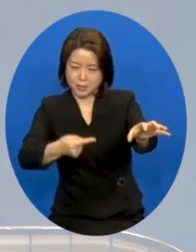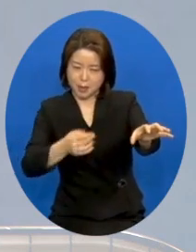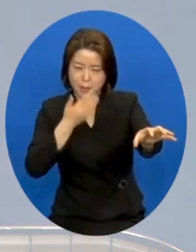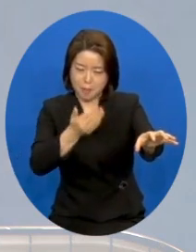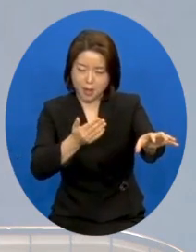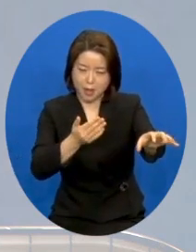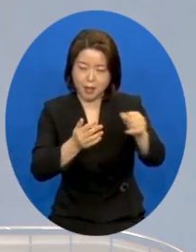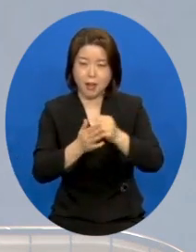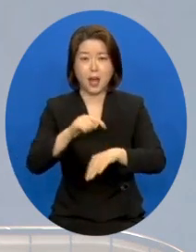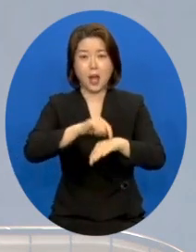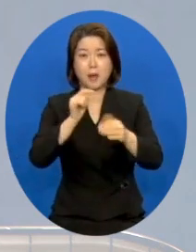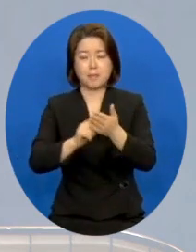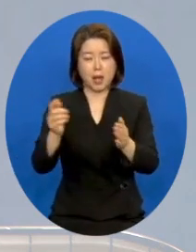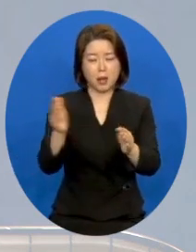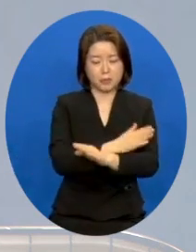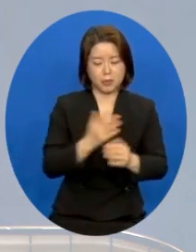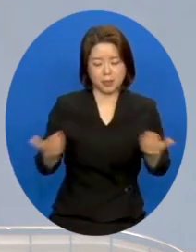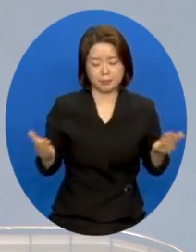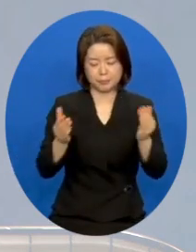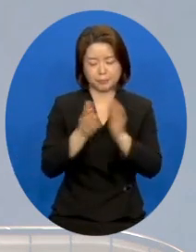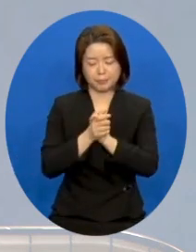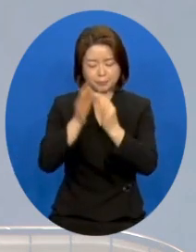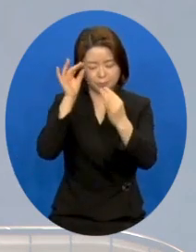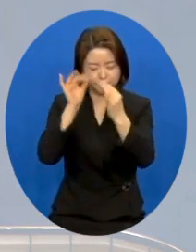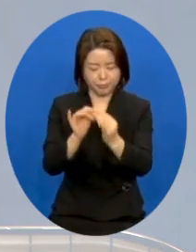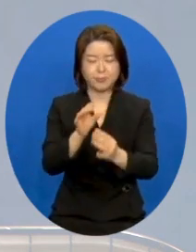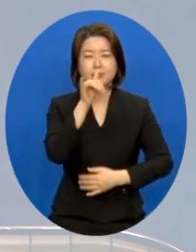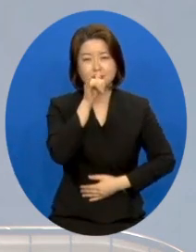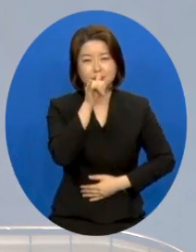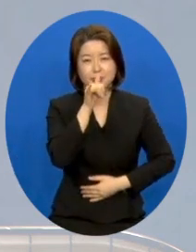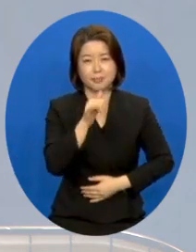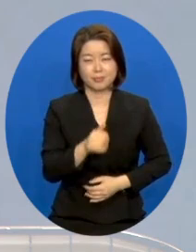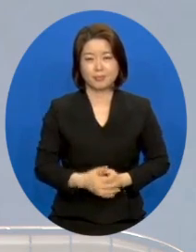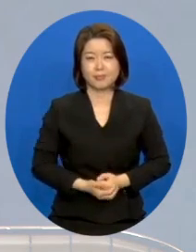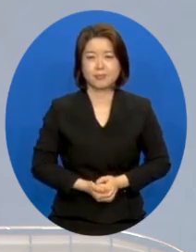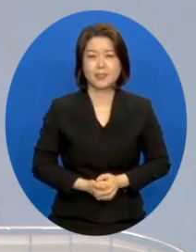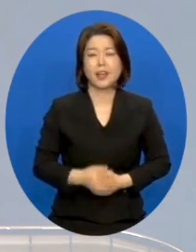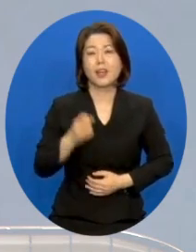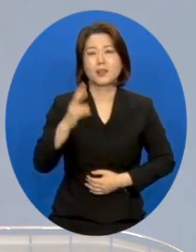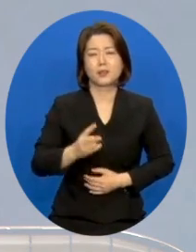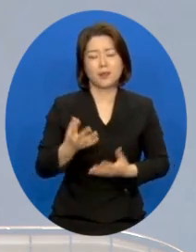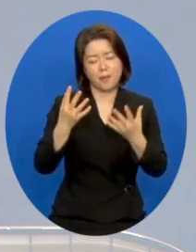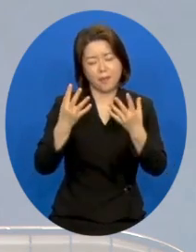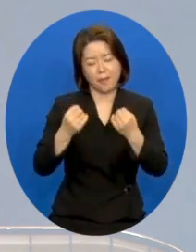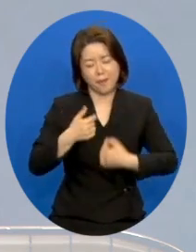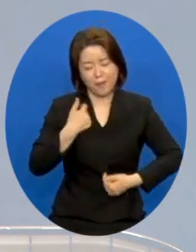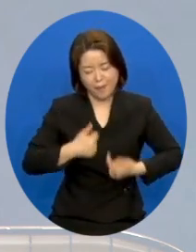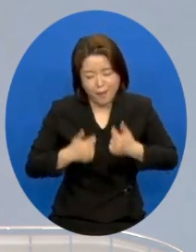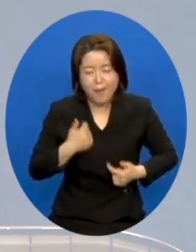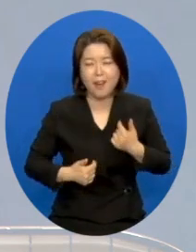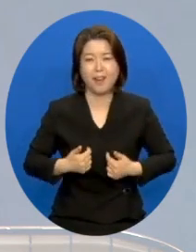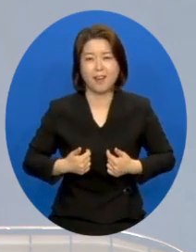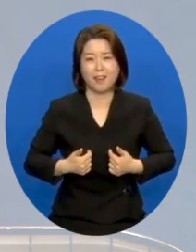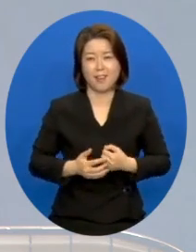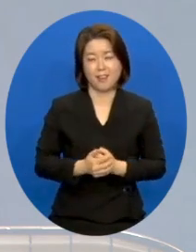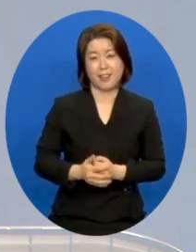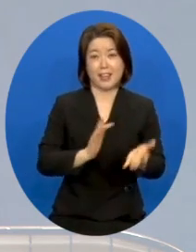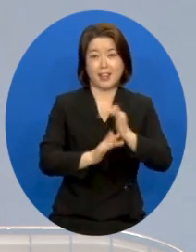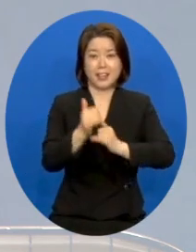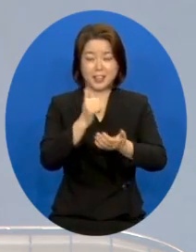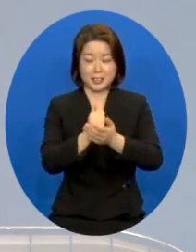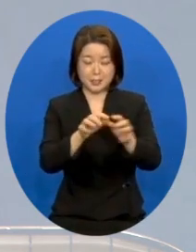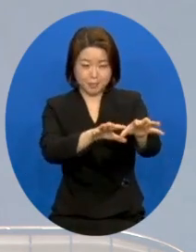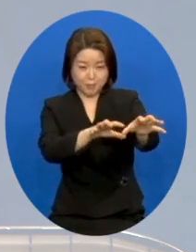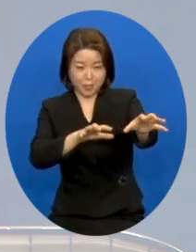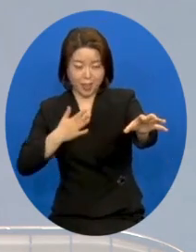마음으로부터 아멘하고 동의가 됐어요 그리고 해라 기쁜지 예수님이 개선